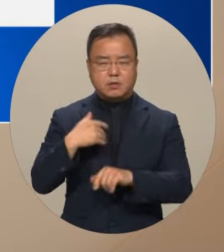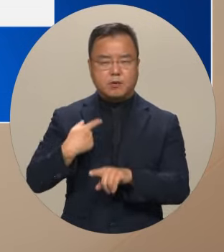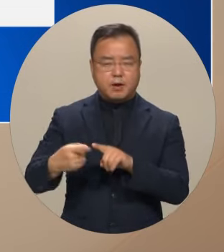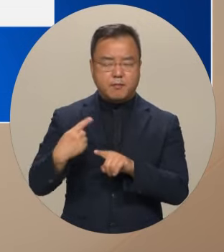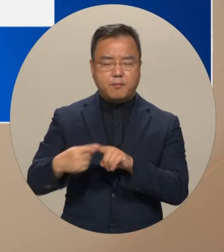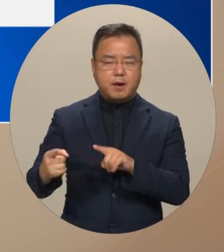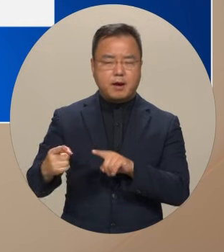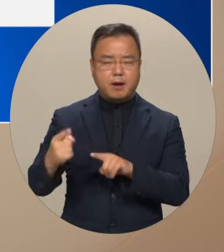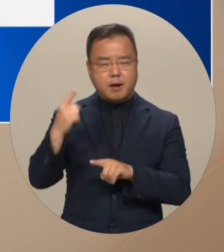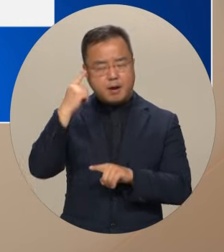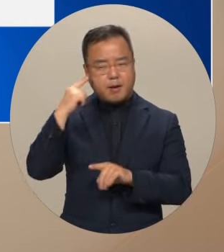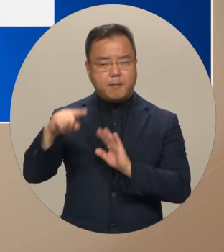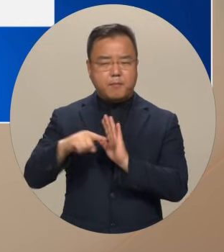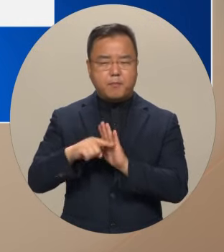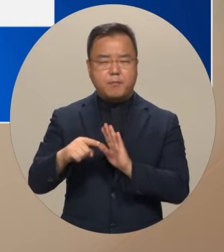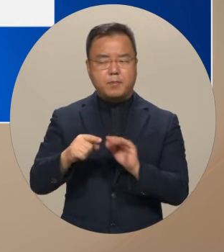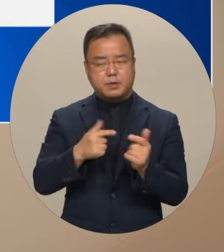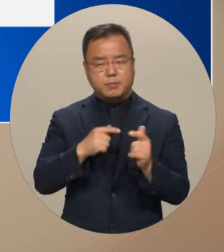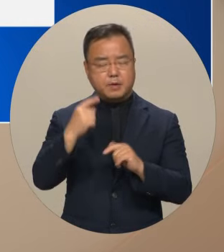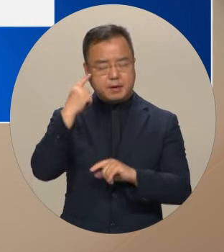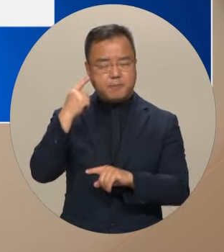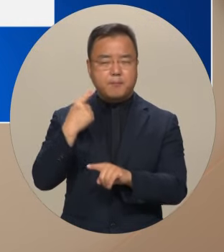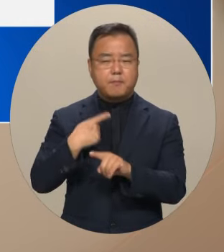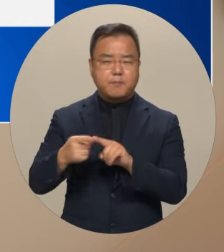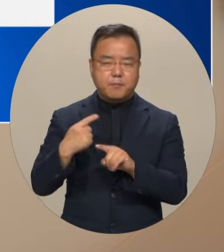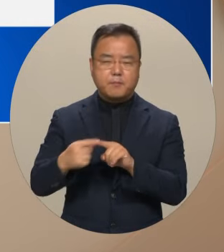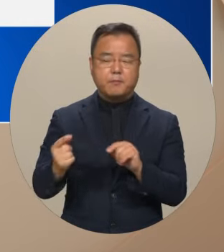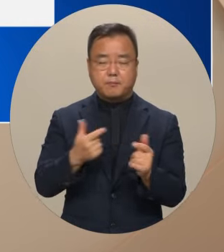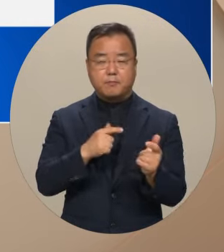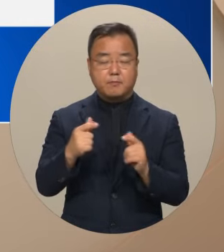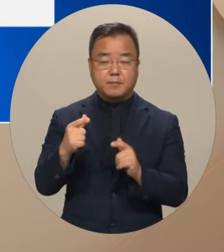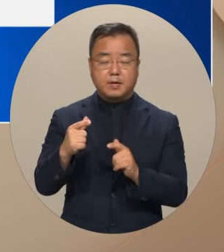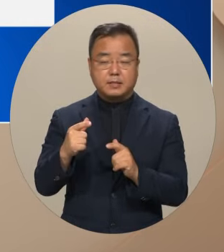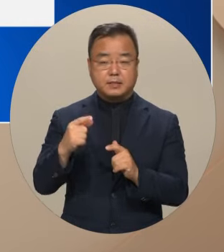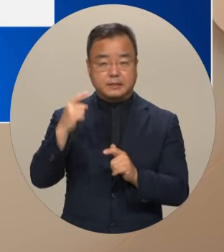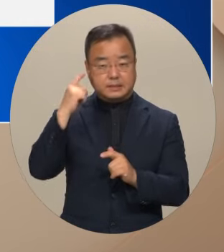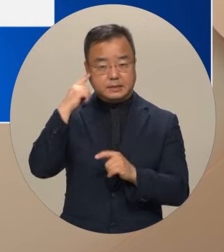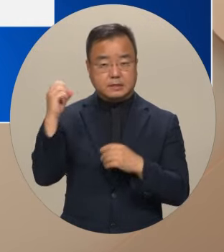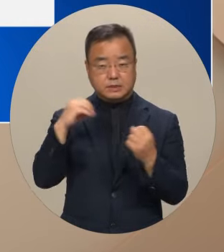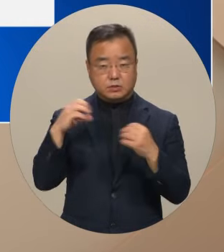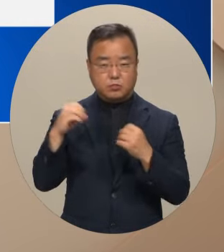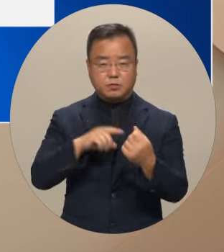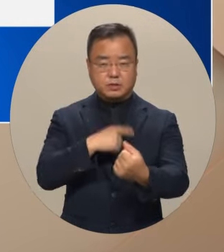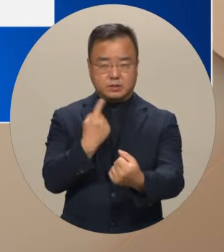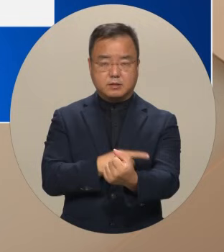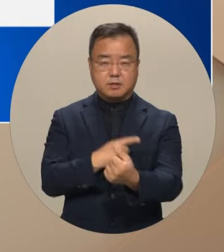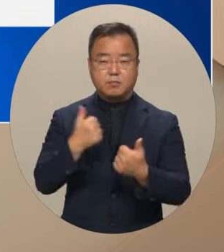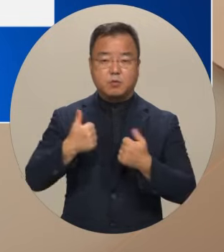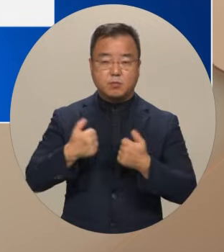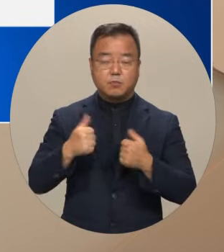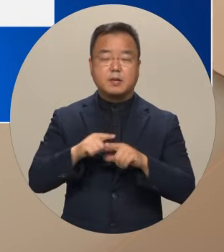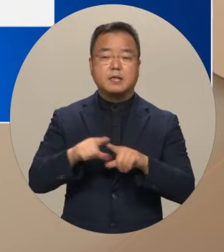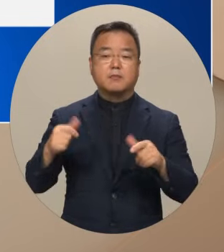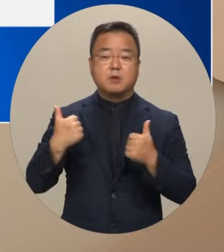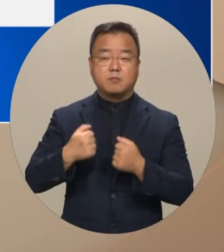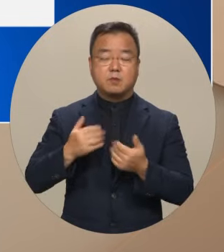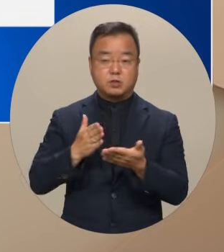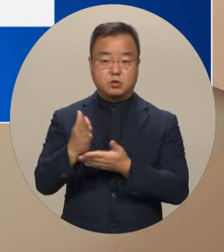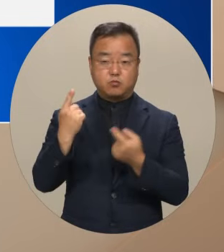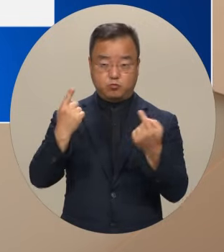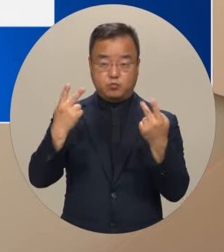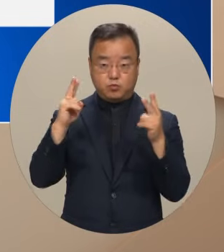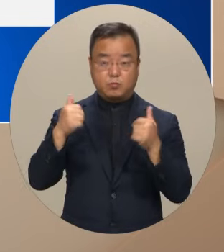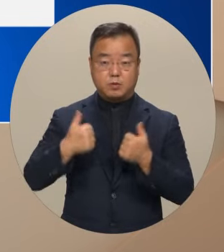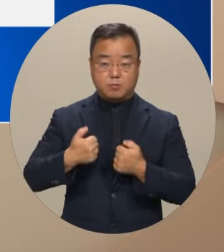비판적 사고 의사 소통 능력 이런 것들을 평가하는 것이 있고요 또는 뭐 일반 면접도 있습니다 사실 전문대도 면접이